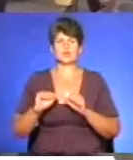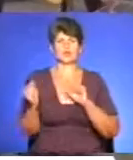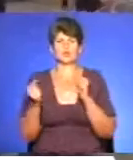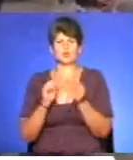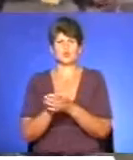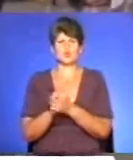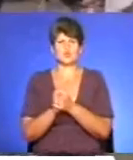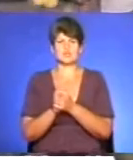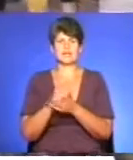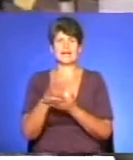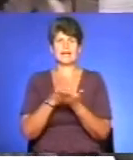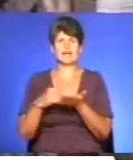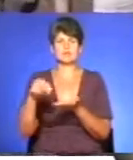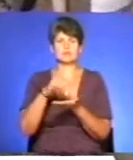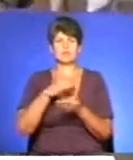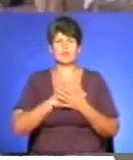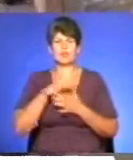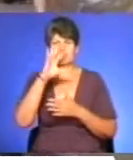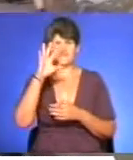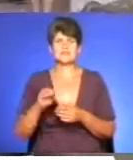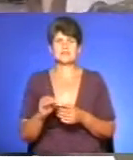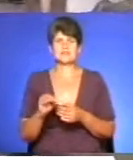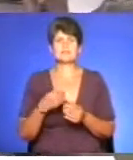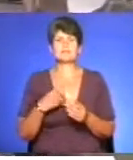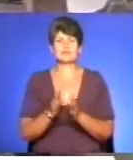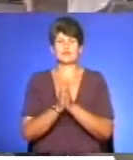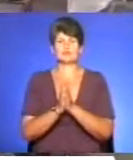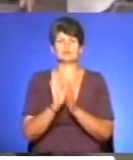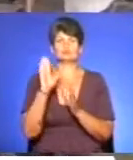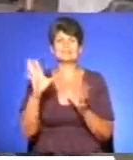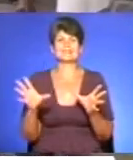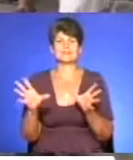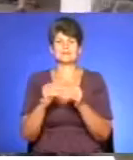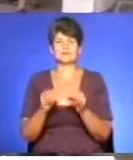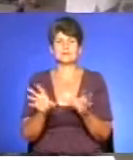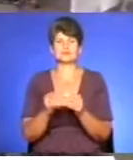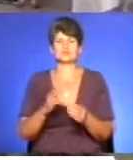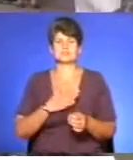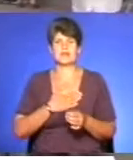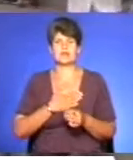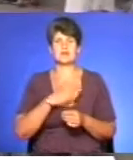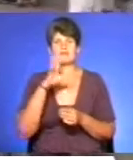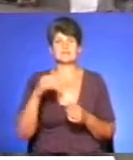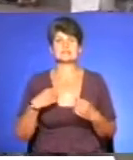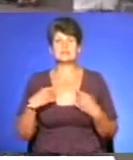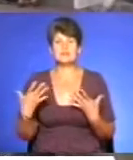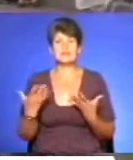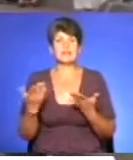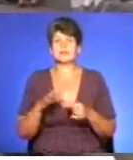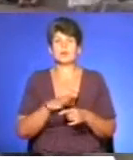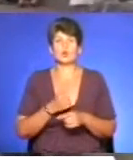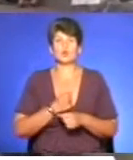дуже хлібосольні, ми любимо всіх. І закликаємо бути єдиними, бути разом з нами, всіх зі святом, яке б воно не було